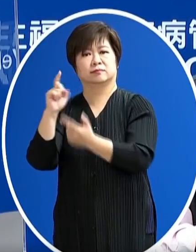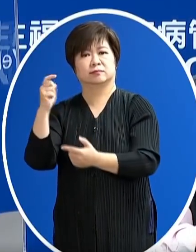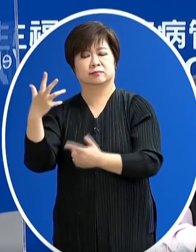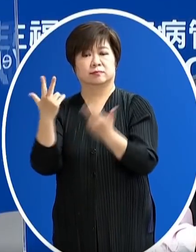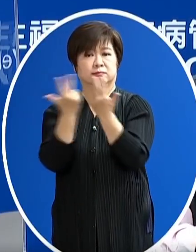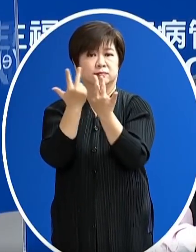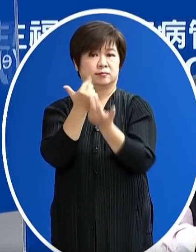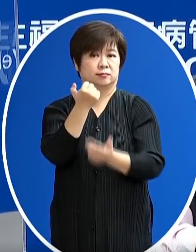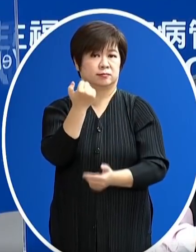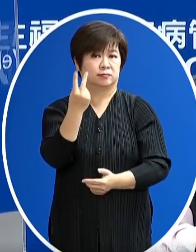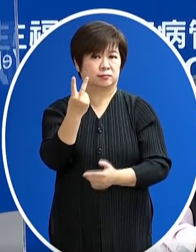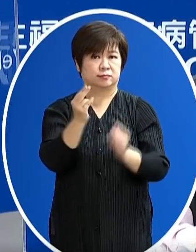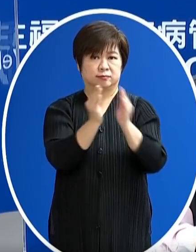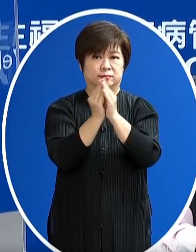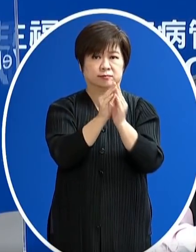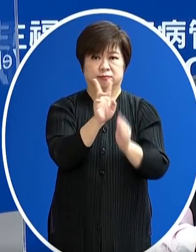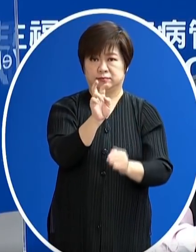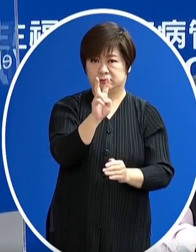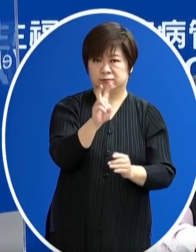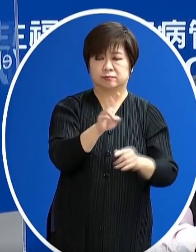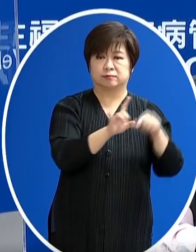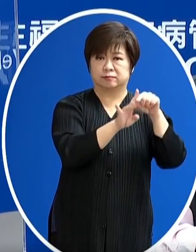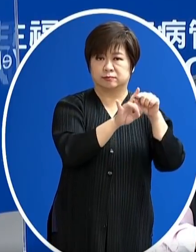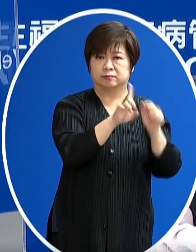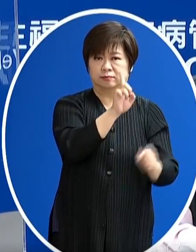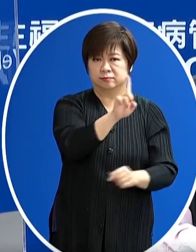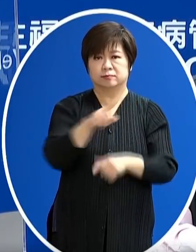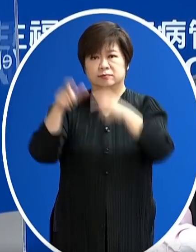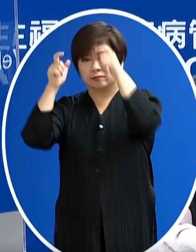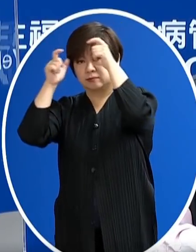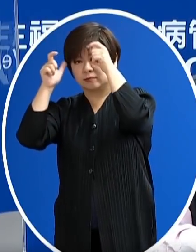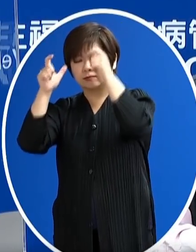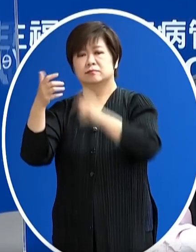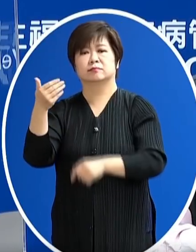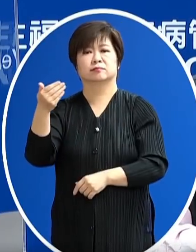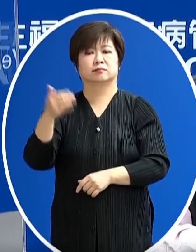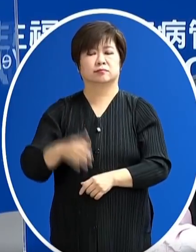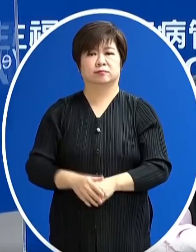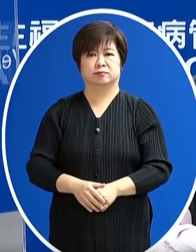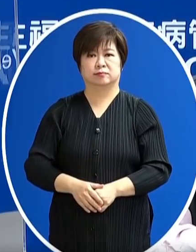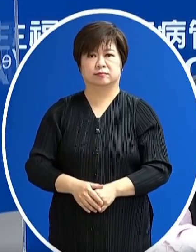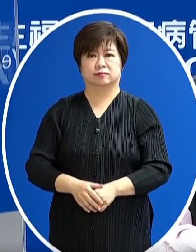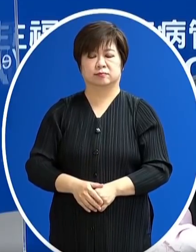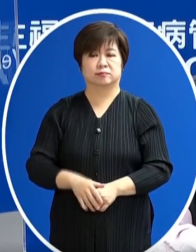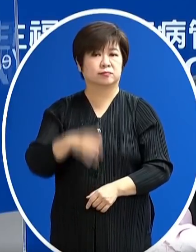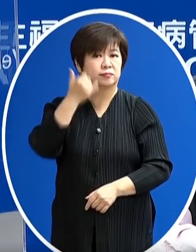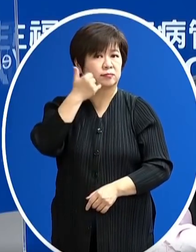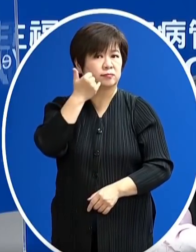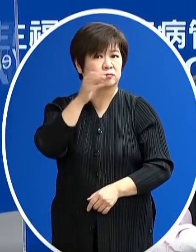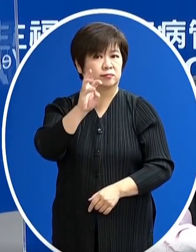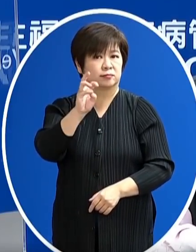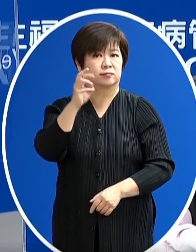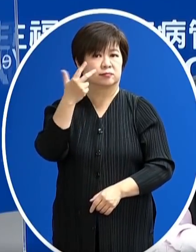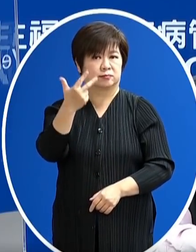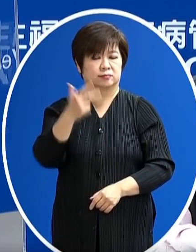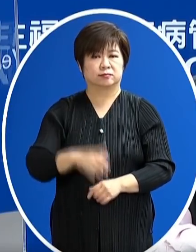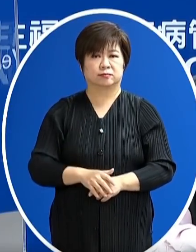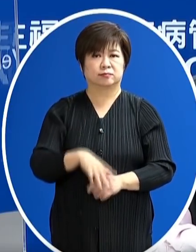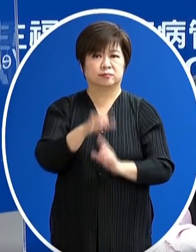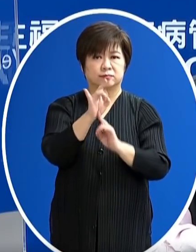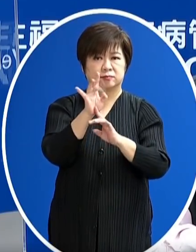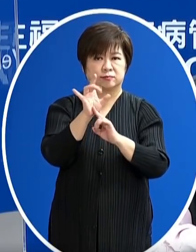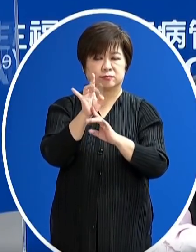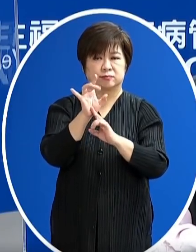市52例，桃园22例，台中市1例，高雄市9例，那基隆市37例，那新竹